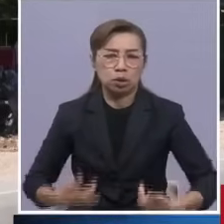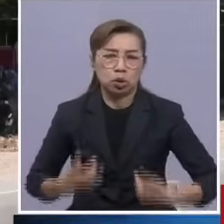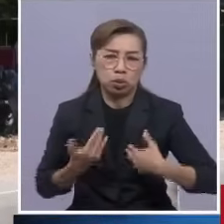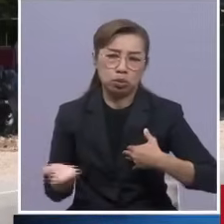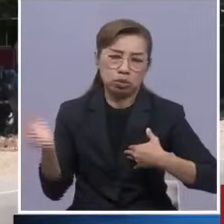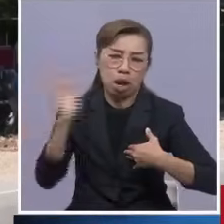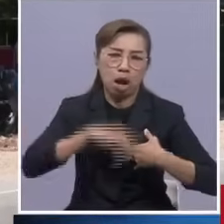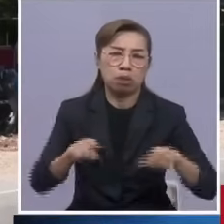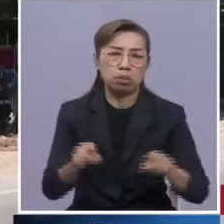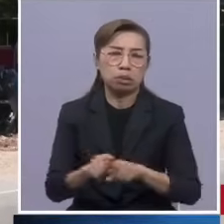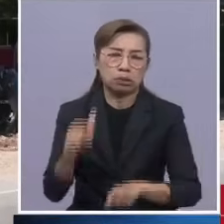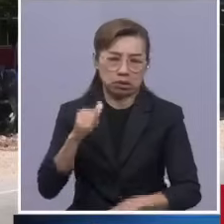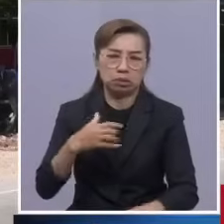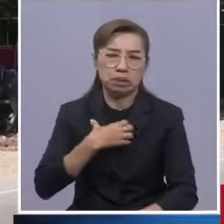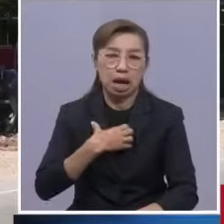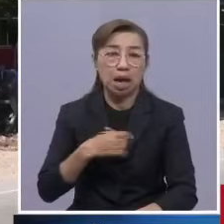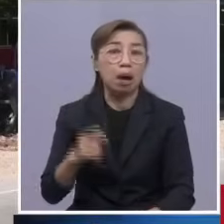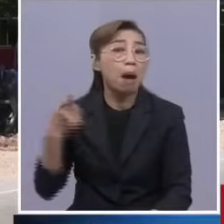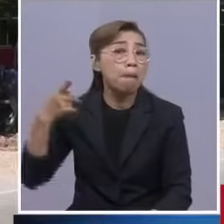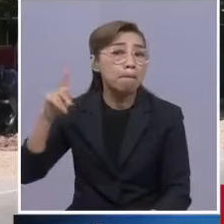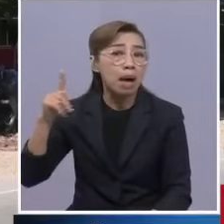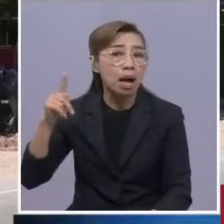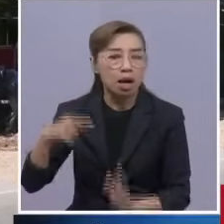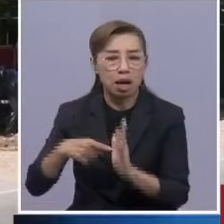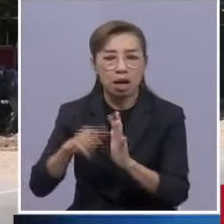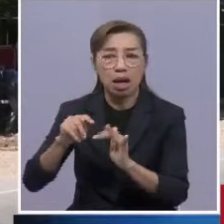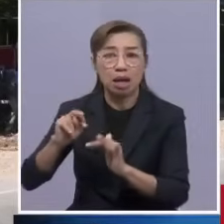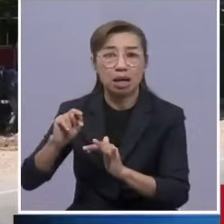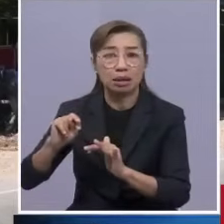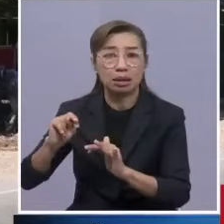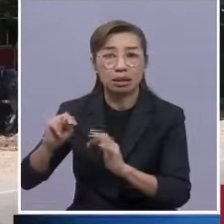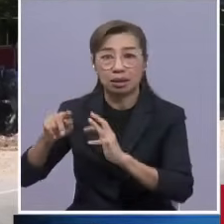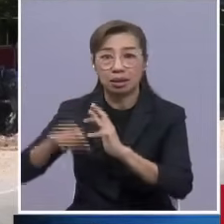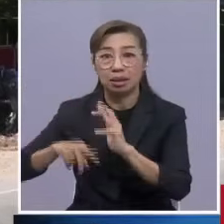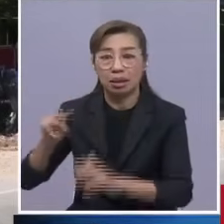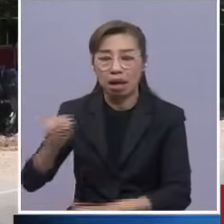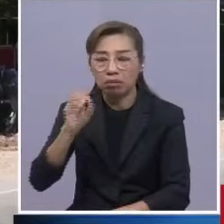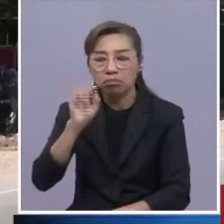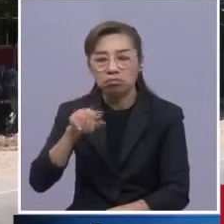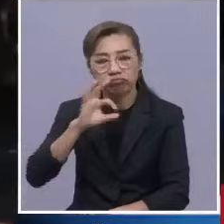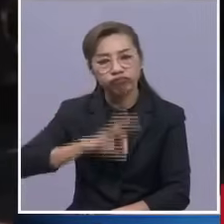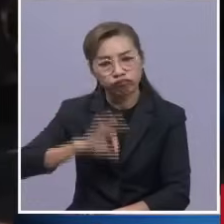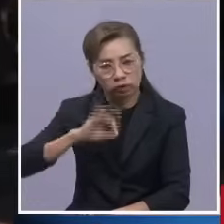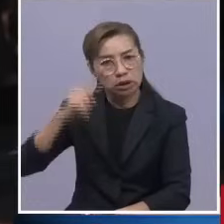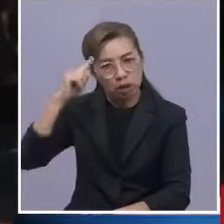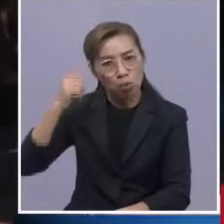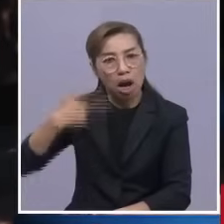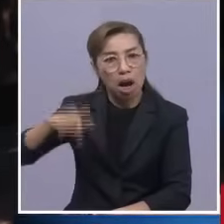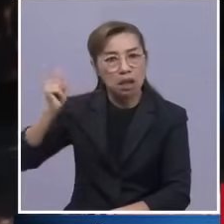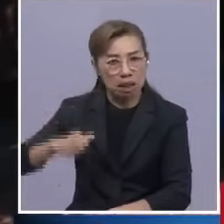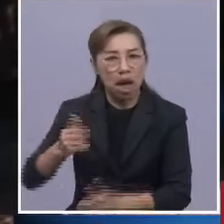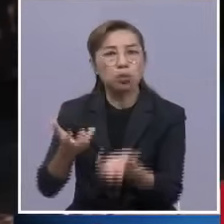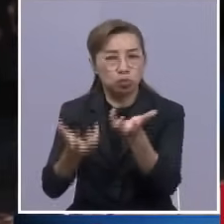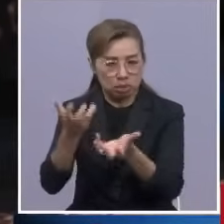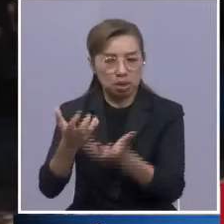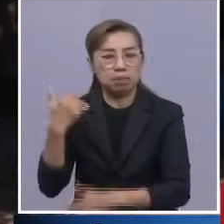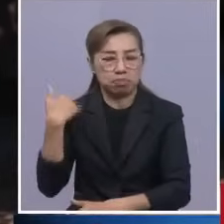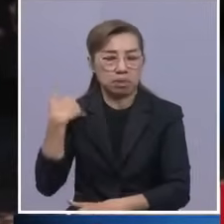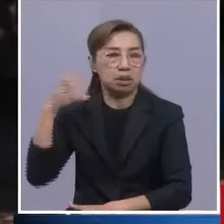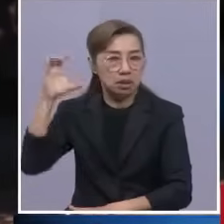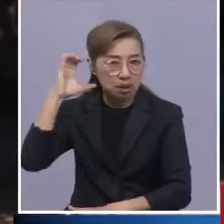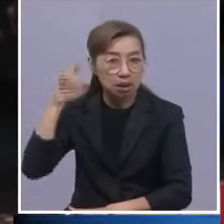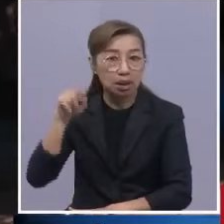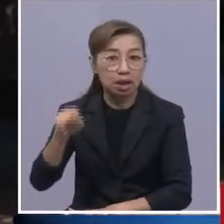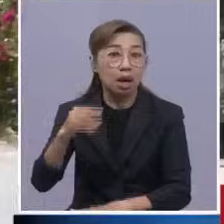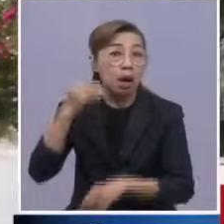ครับโดยเฉพาะป้าแตนนั้นยังบอกว่ามั่นใจในกระบวนการยุติธรรมครับบรรยากาศที่บ้านกกอกอำเ